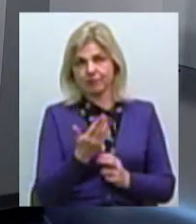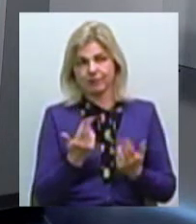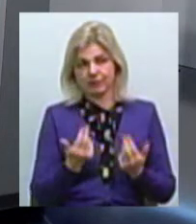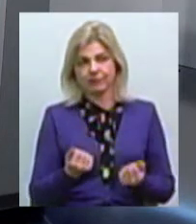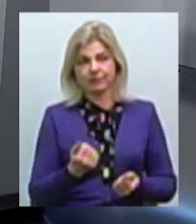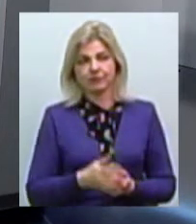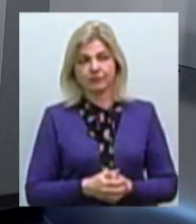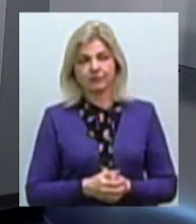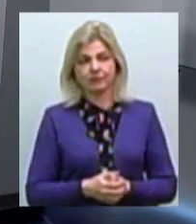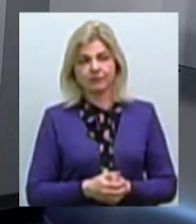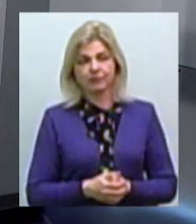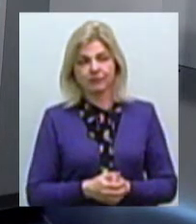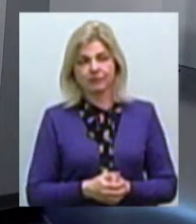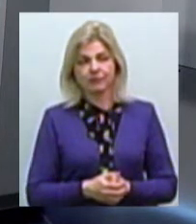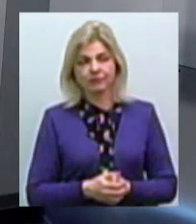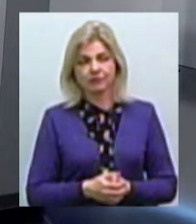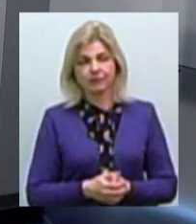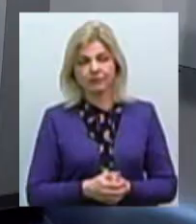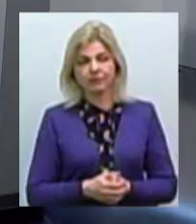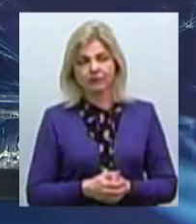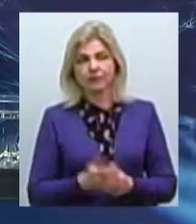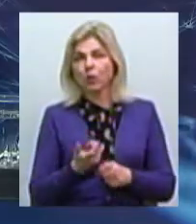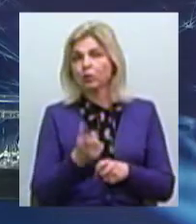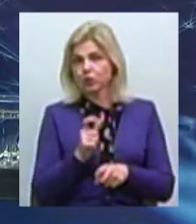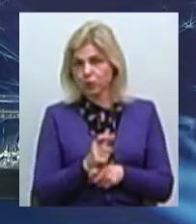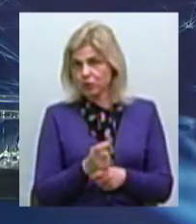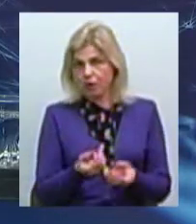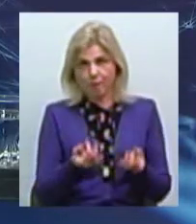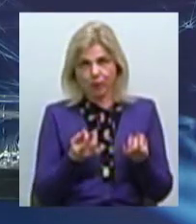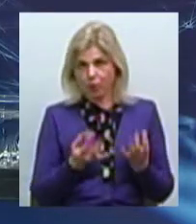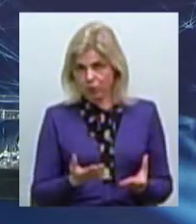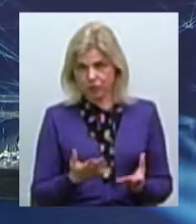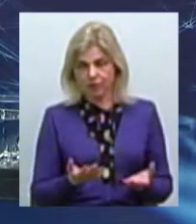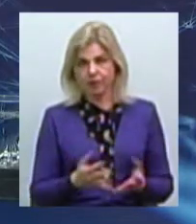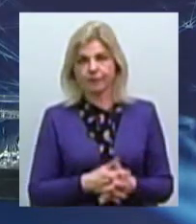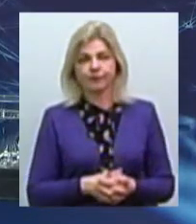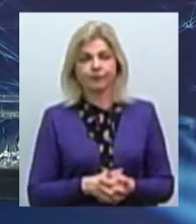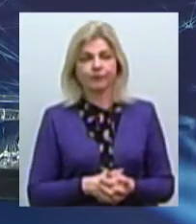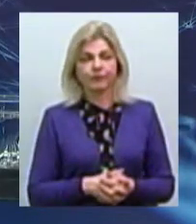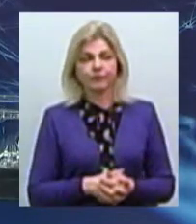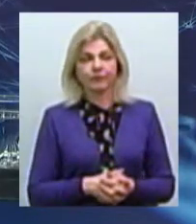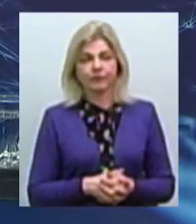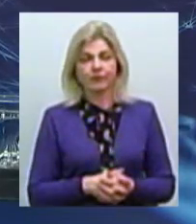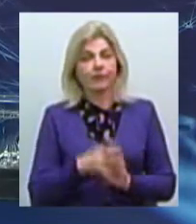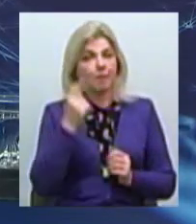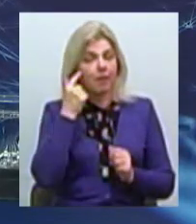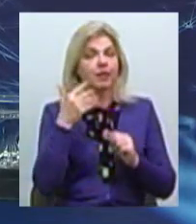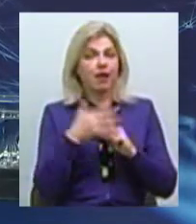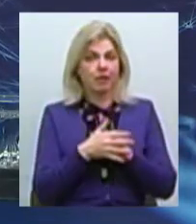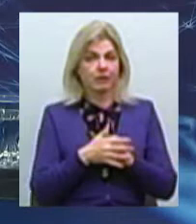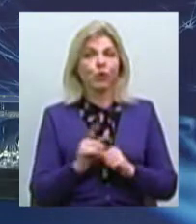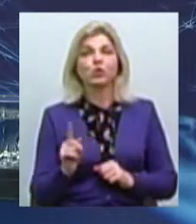еще система даже с проще очень просто причем понятно что